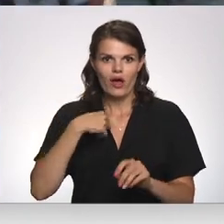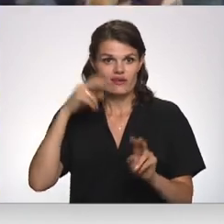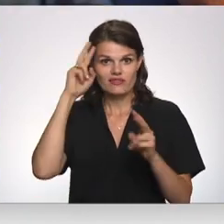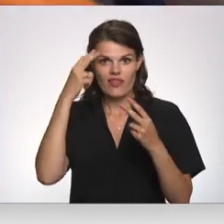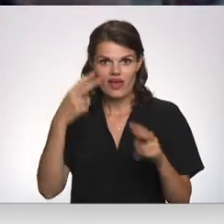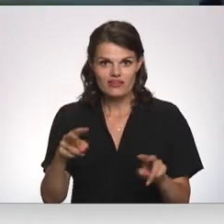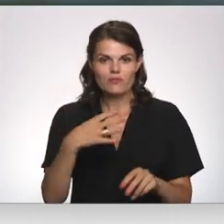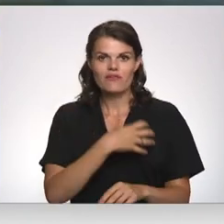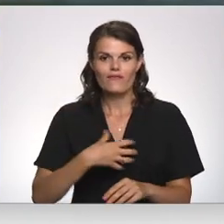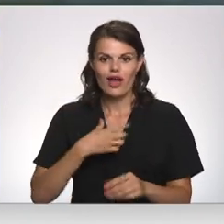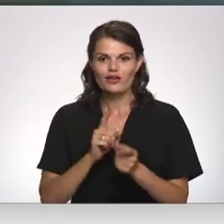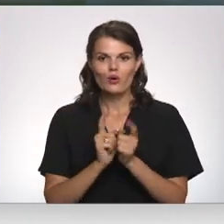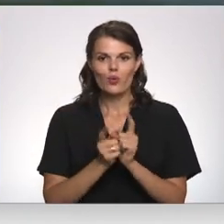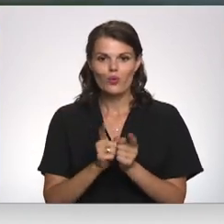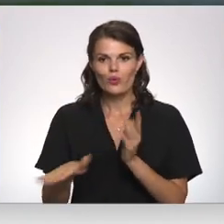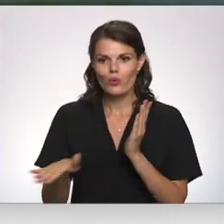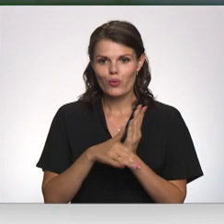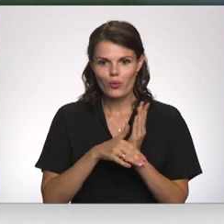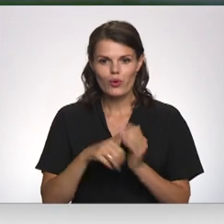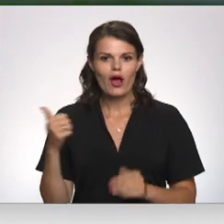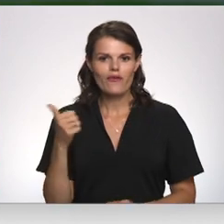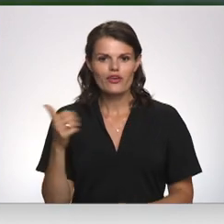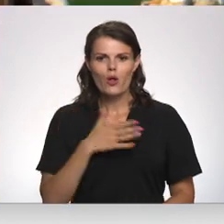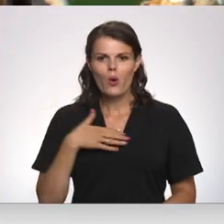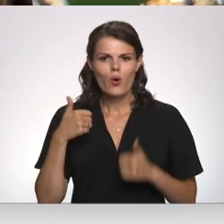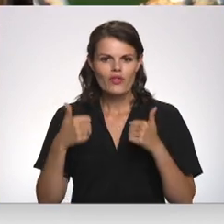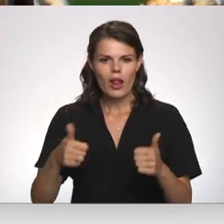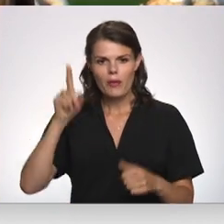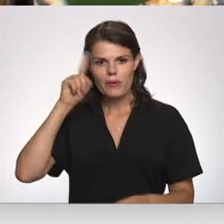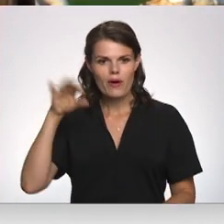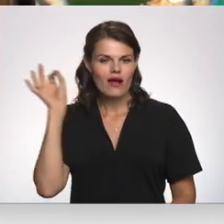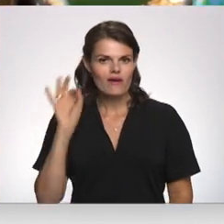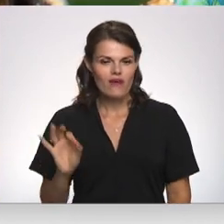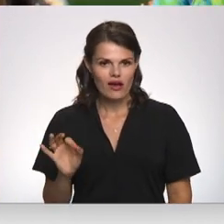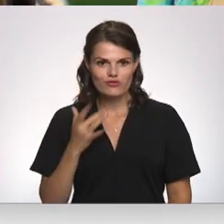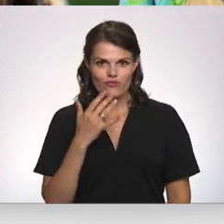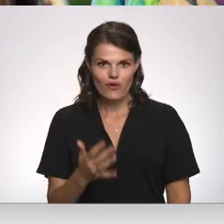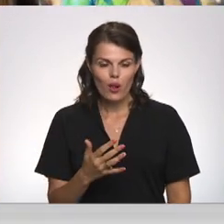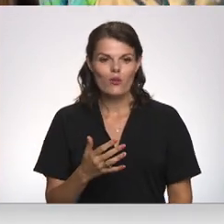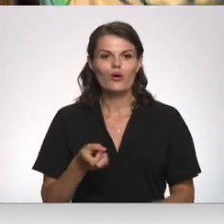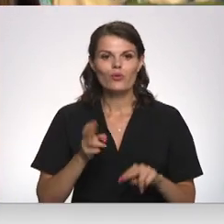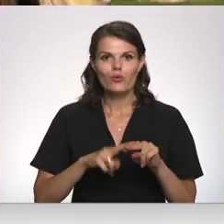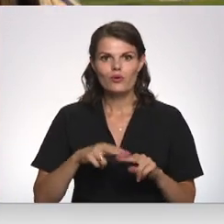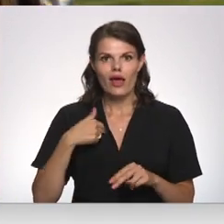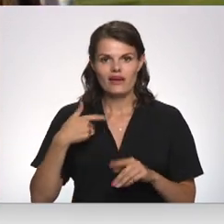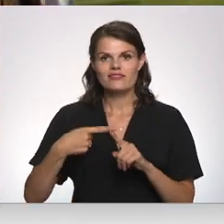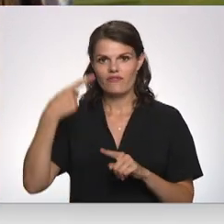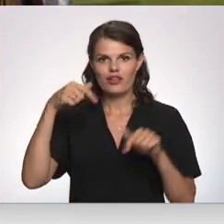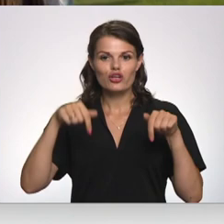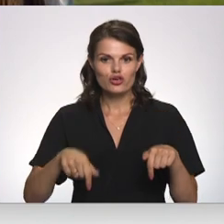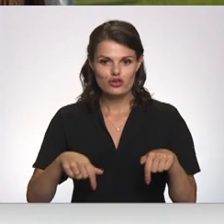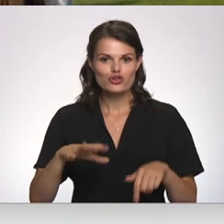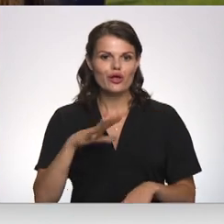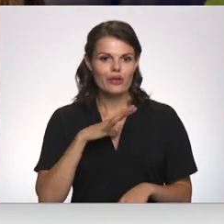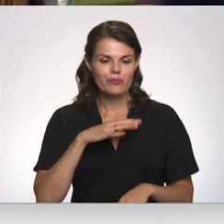bija vajadzīgs tulks, un viņa ļoti labi vāciski jau prot. Es jau vienreiz biju šeit, ne? Un man